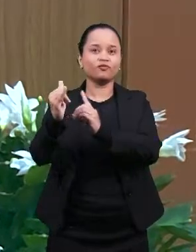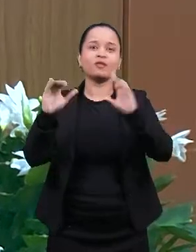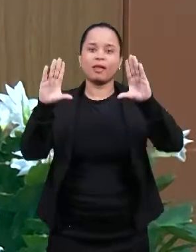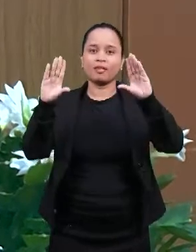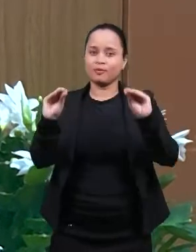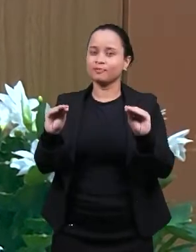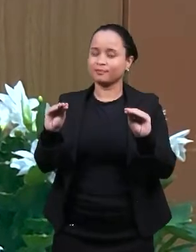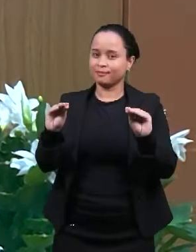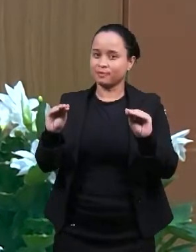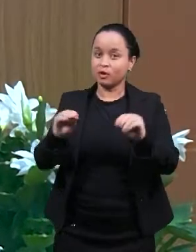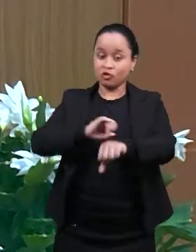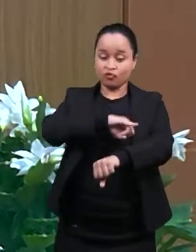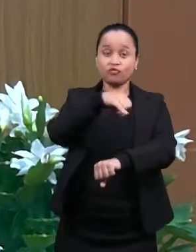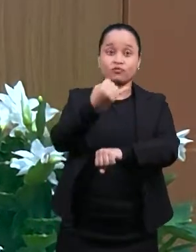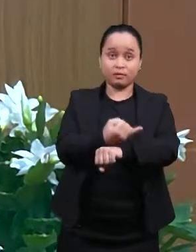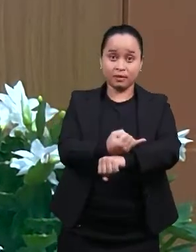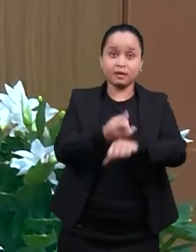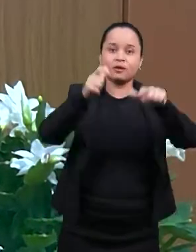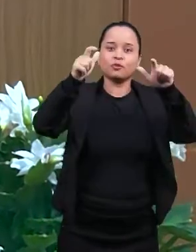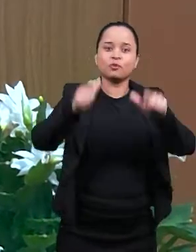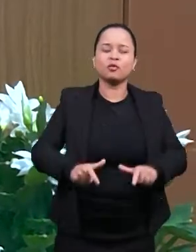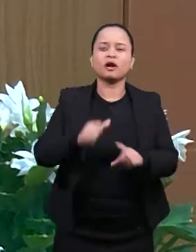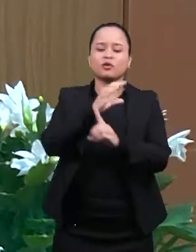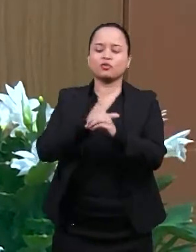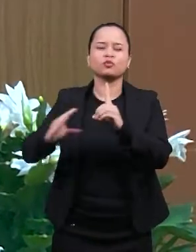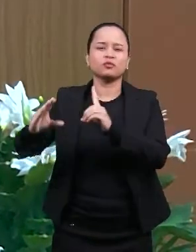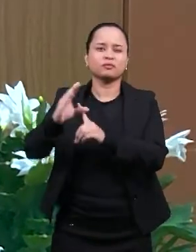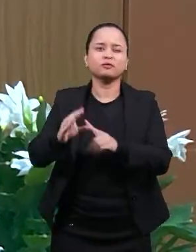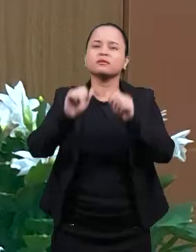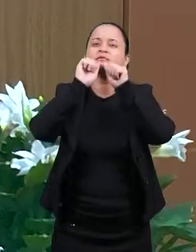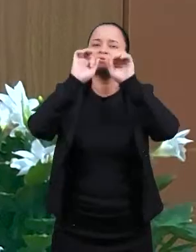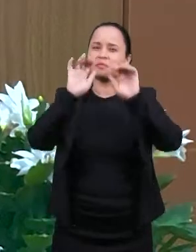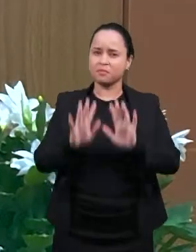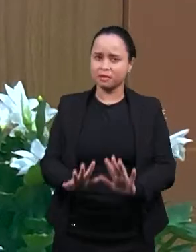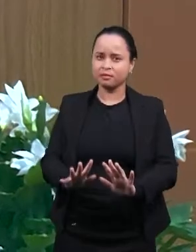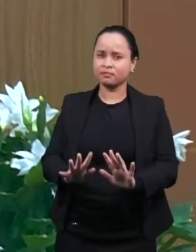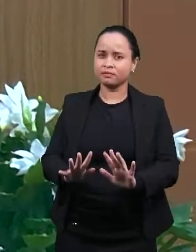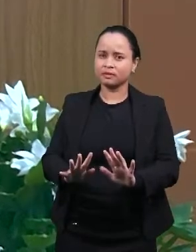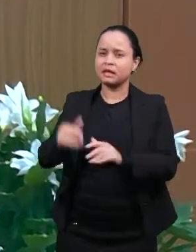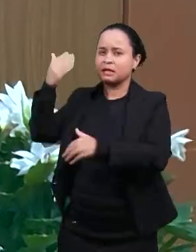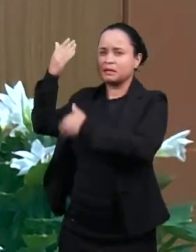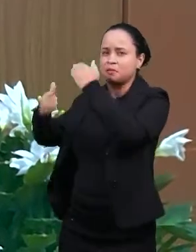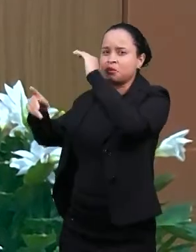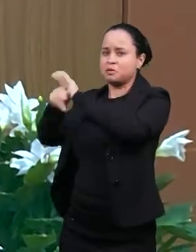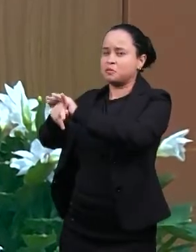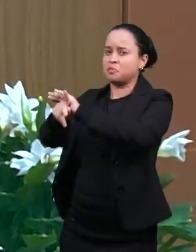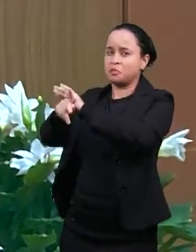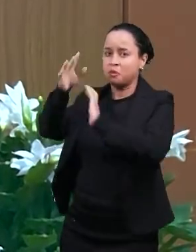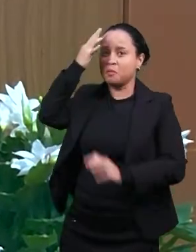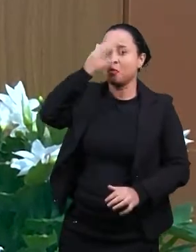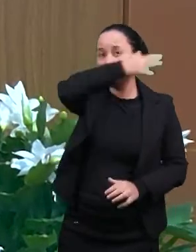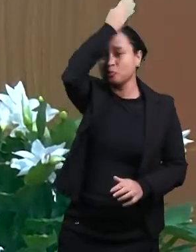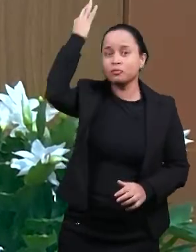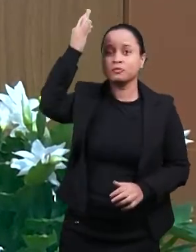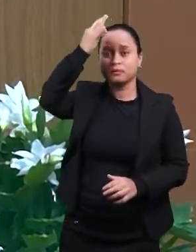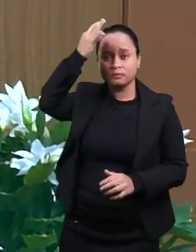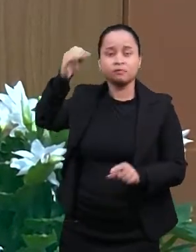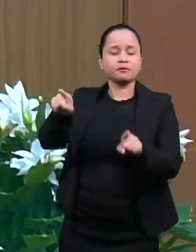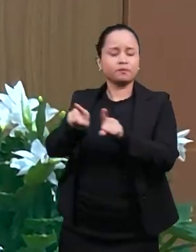место богослужения, место благословений, место присутствия Духа Святого, крещения Духа Святым, духовных